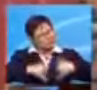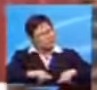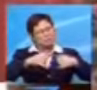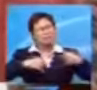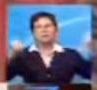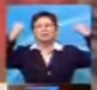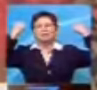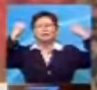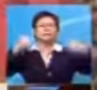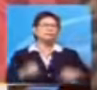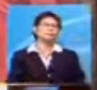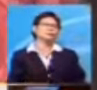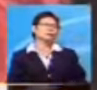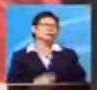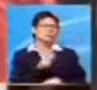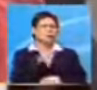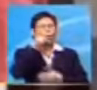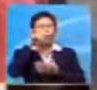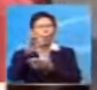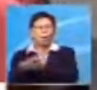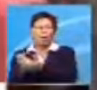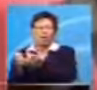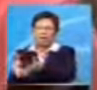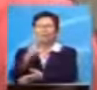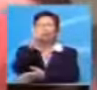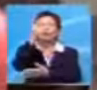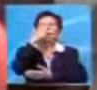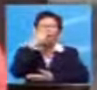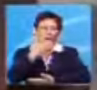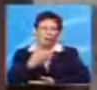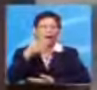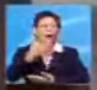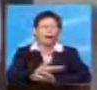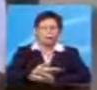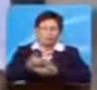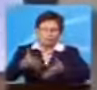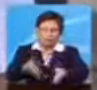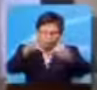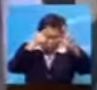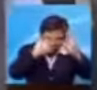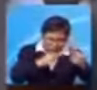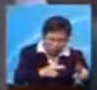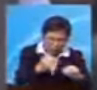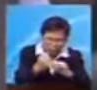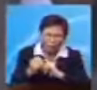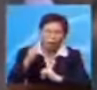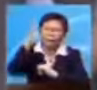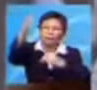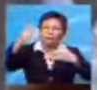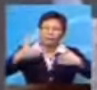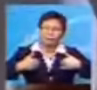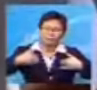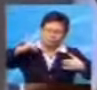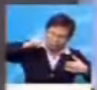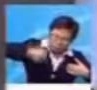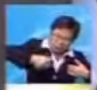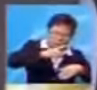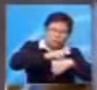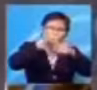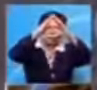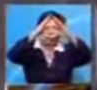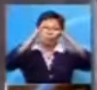ang meninggalkan seorang Balu dan dua orang anak Upacara penghormatan terakhir akan diadakan esok di